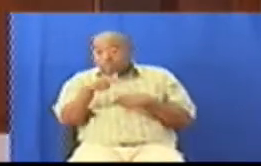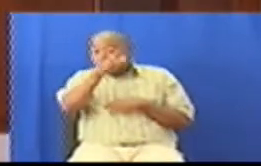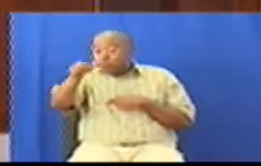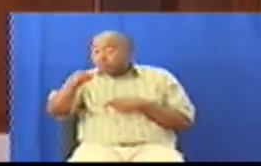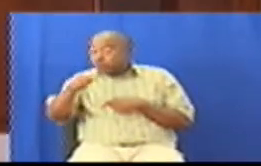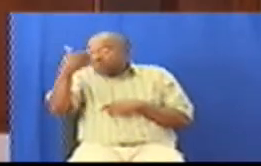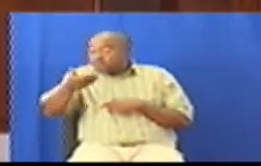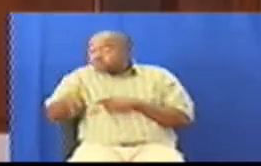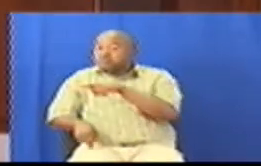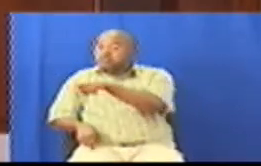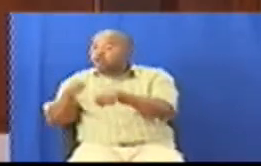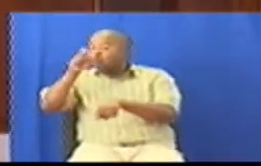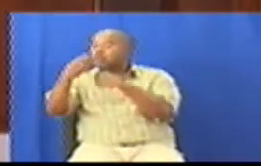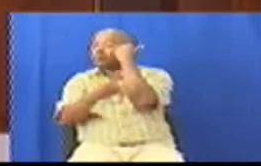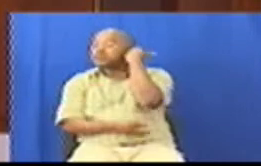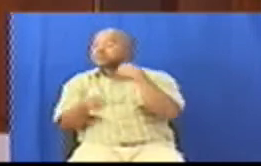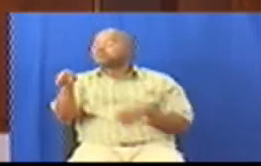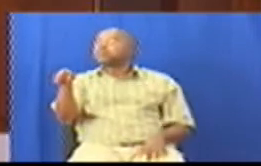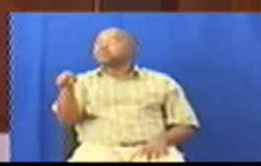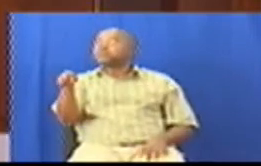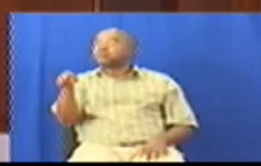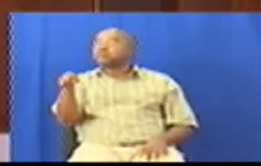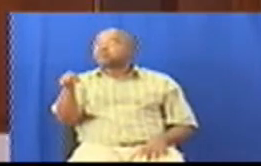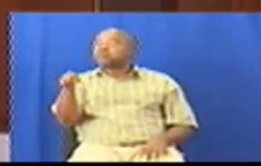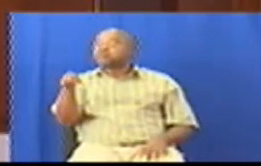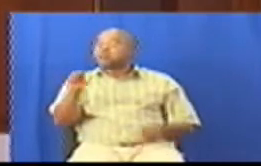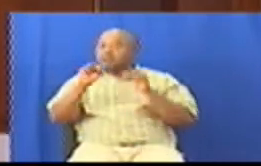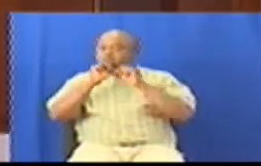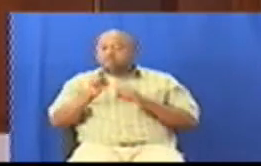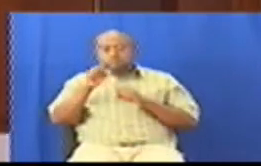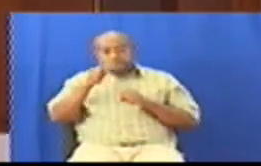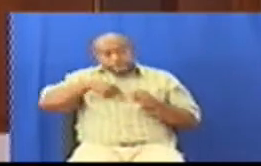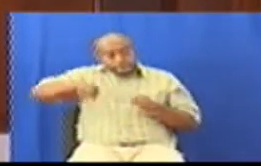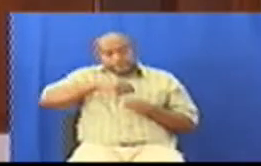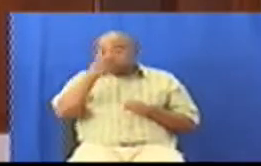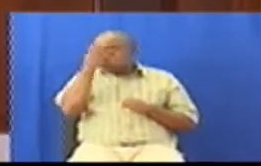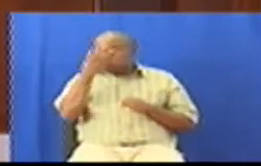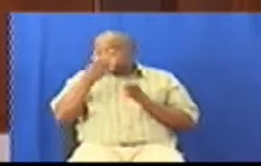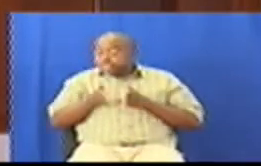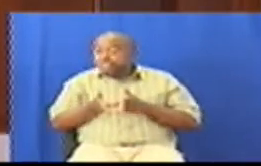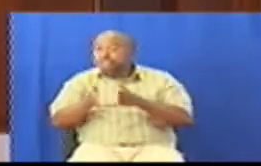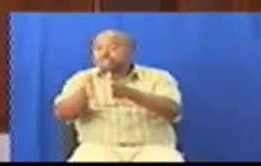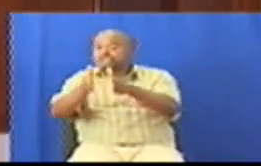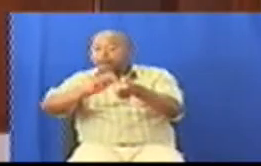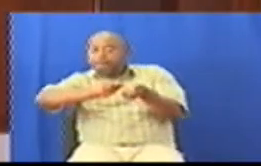chini, lazima tuangalie basi namna nyingine mbadala. Na namna nyingine